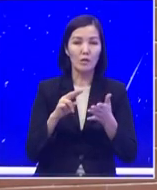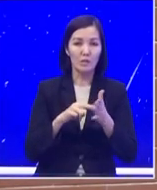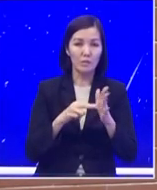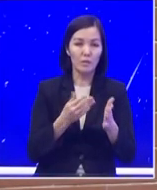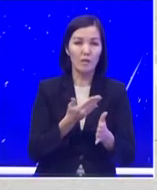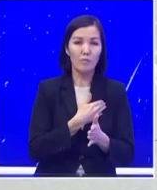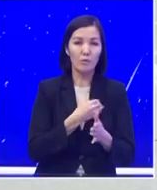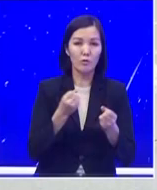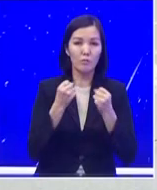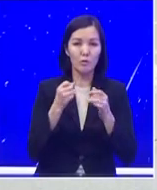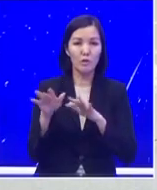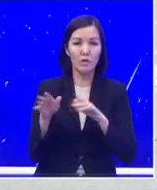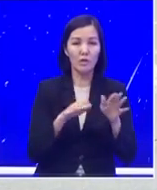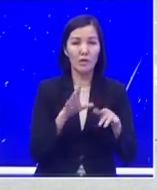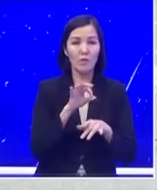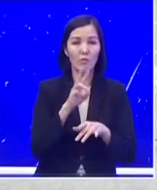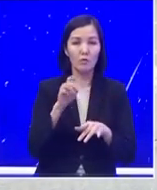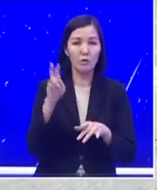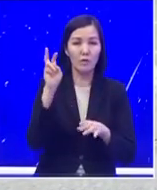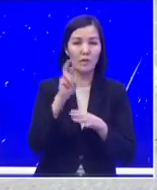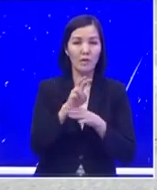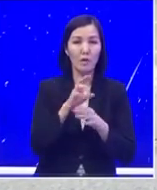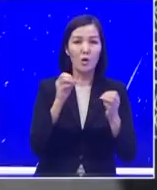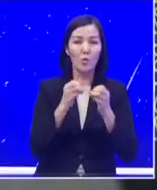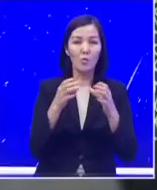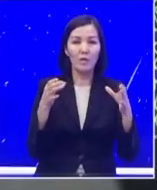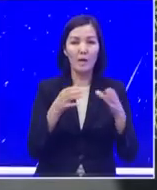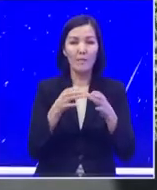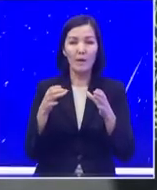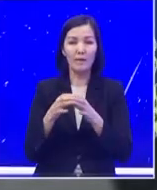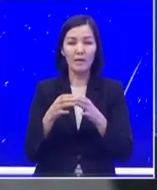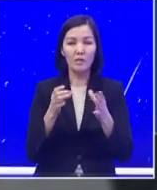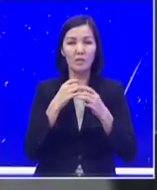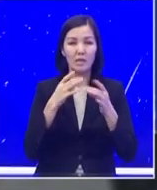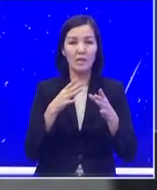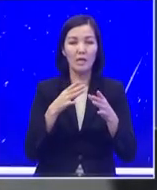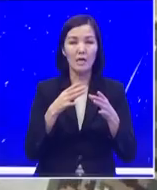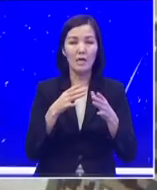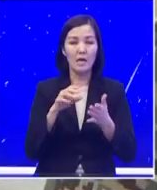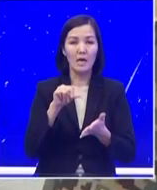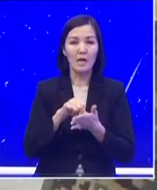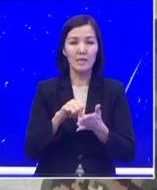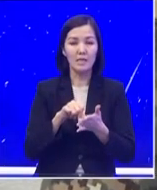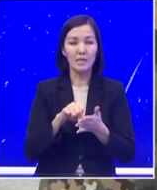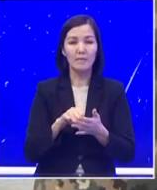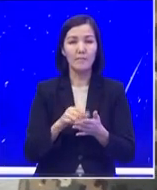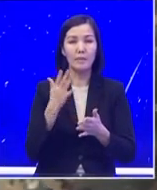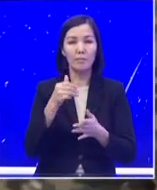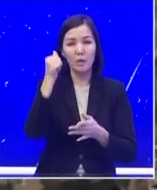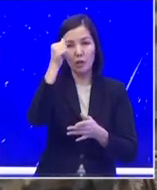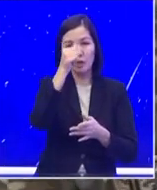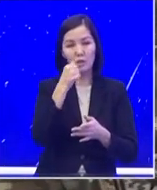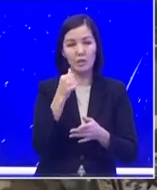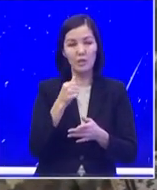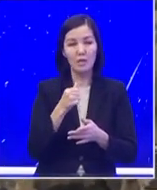отыр. Спорттық шараға еліміздің оңтүстік өңірінен келген 10 команда мерекелік жиынға сап түзеп шықты. 5 жыл бойы біздің оңтүстік